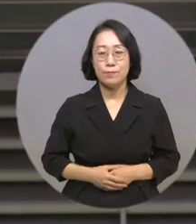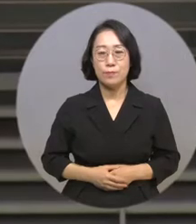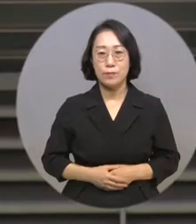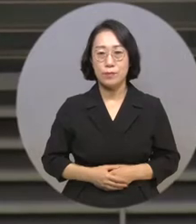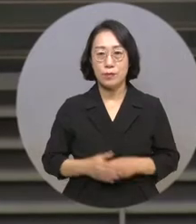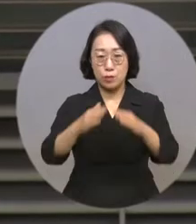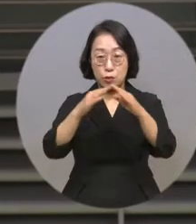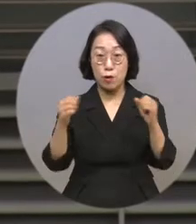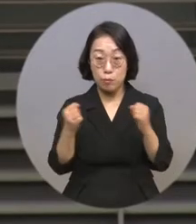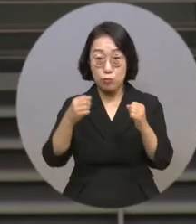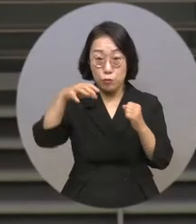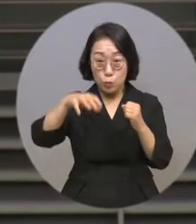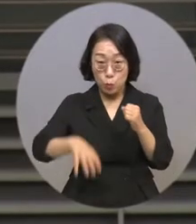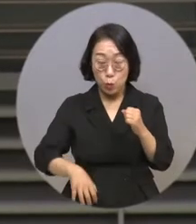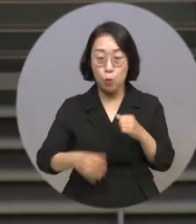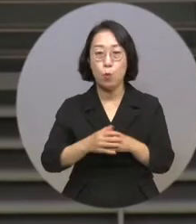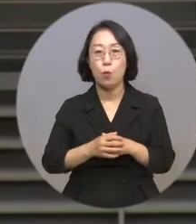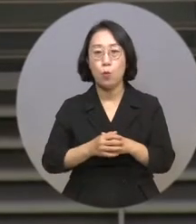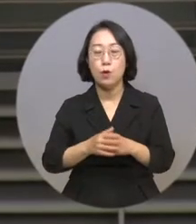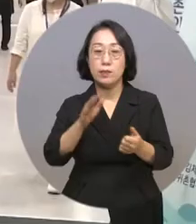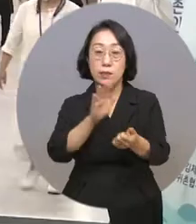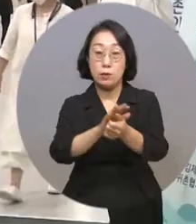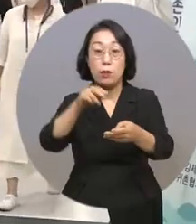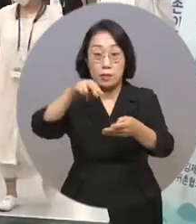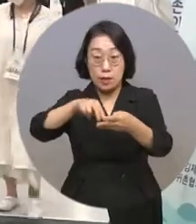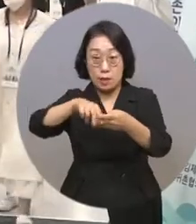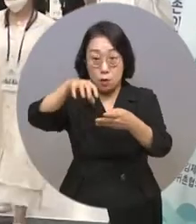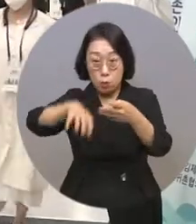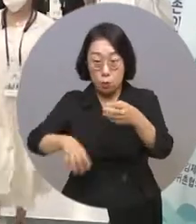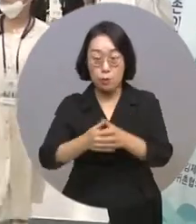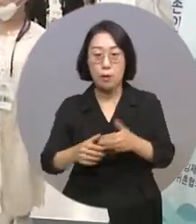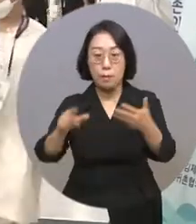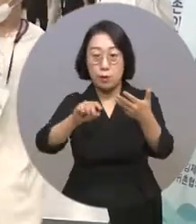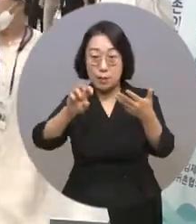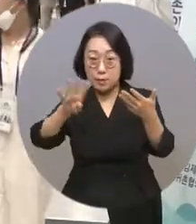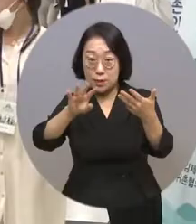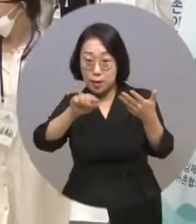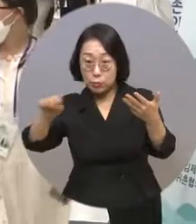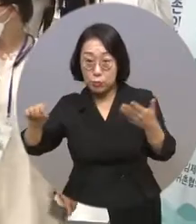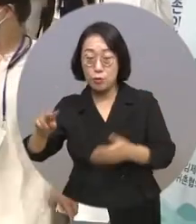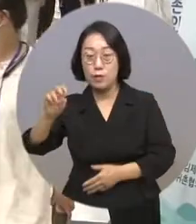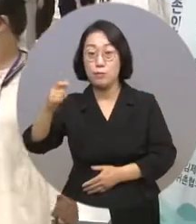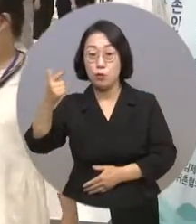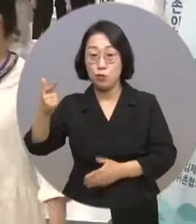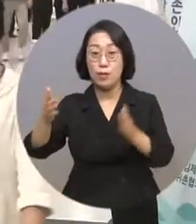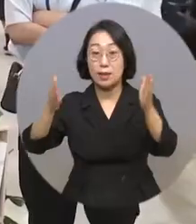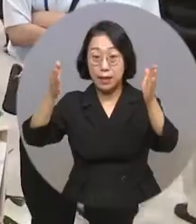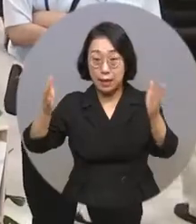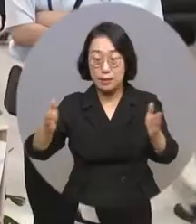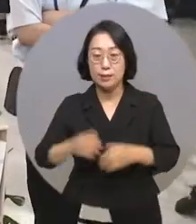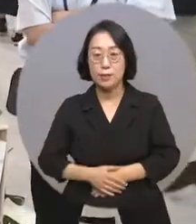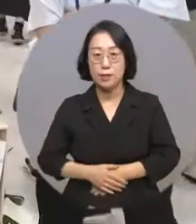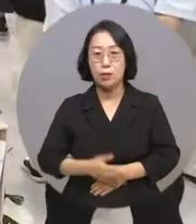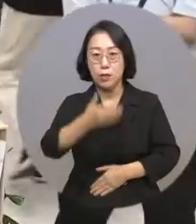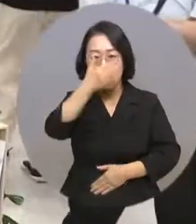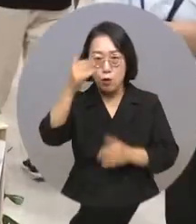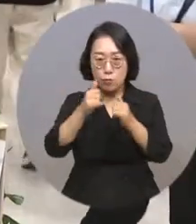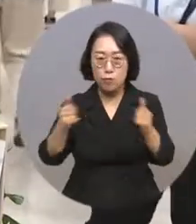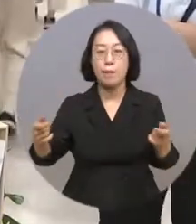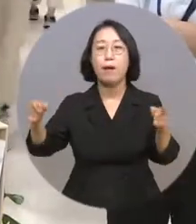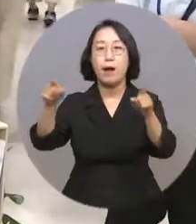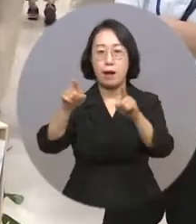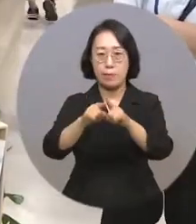전라북도와 전라북도 농어촌 종합지원센터가 지난 8월 24일부터 오는 26일까지 청년과